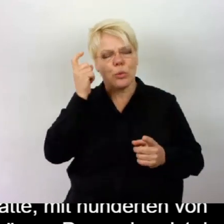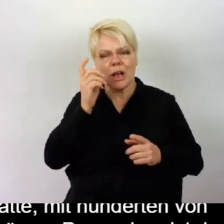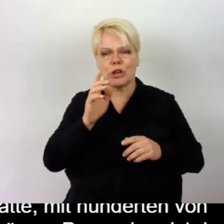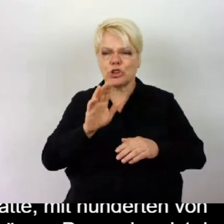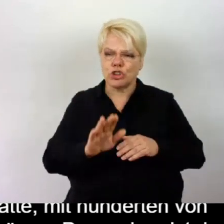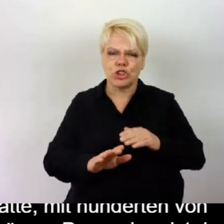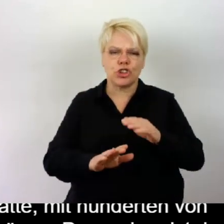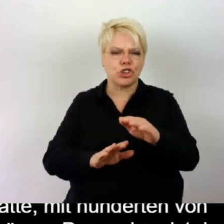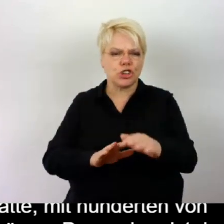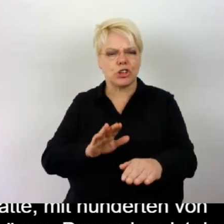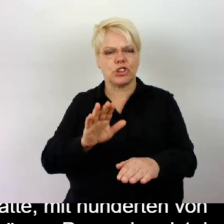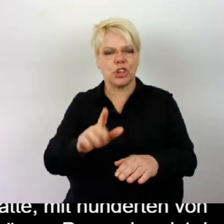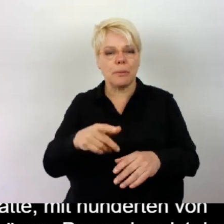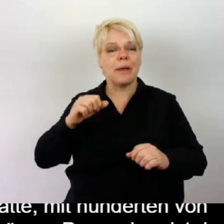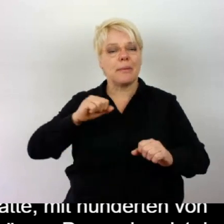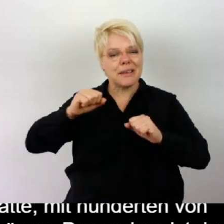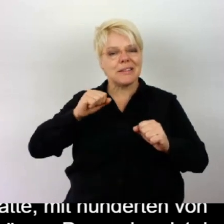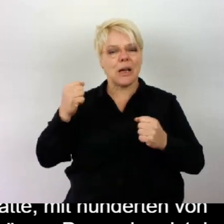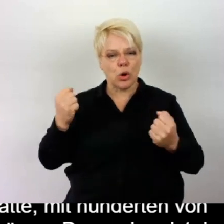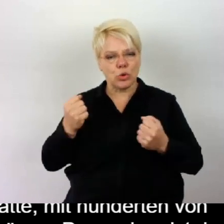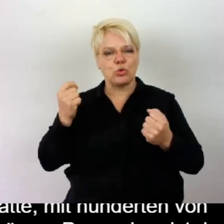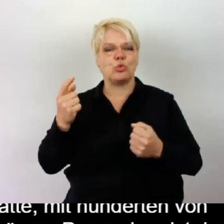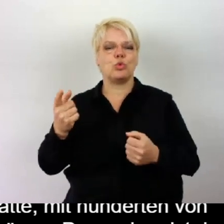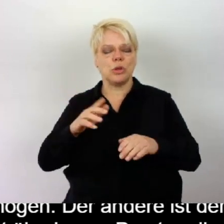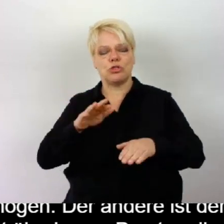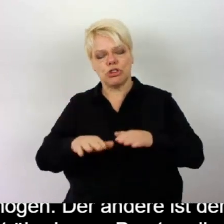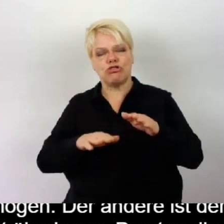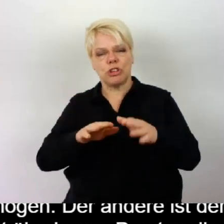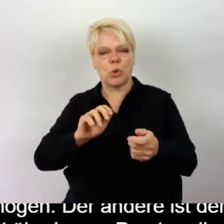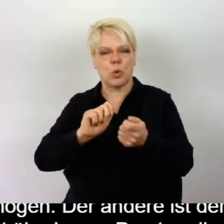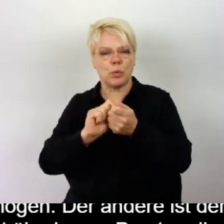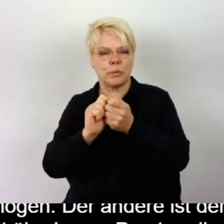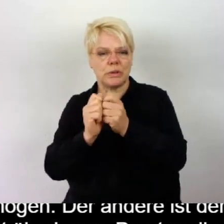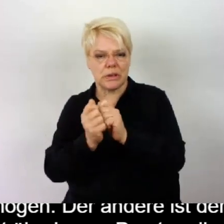Herr Peckney und Frau Freitag von der Komödie im Hof?